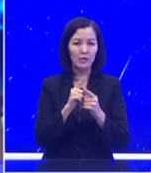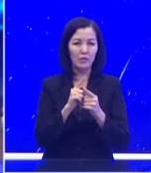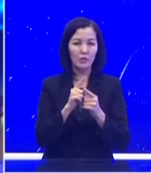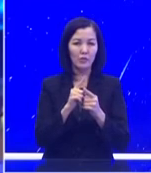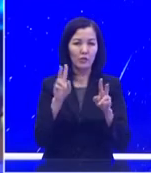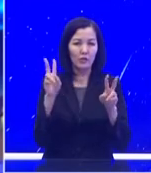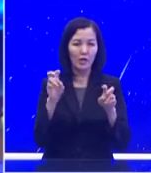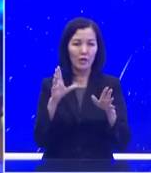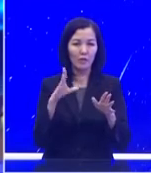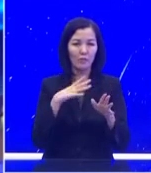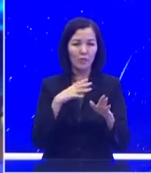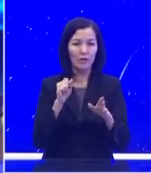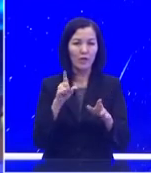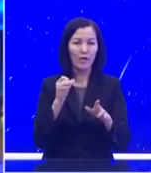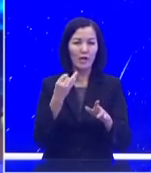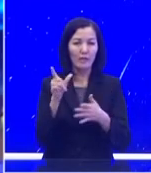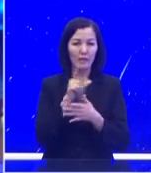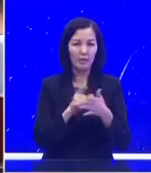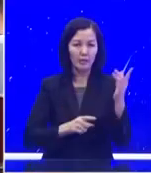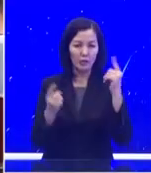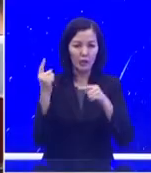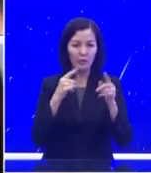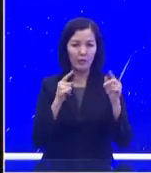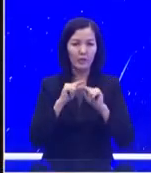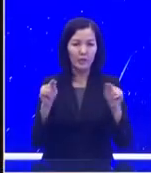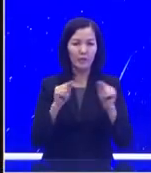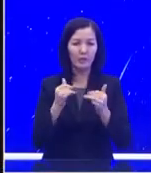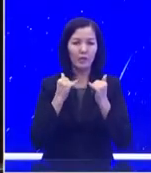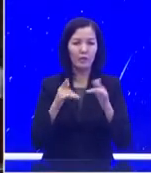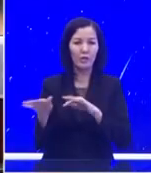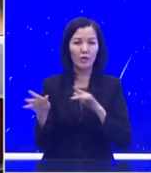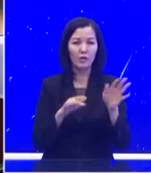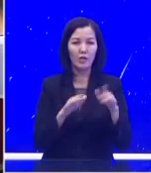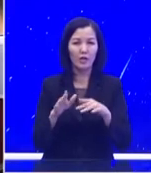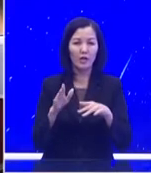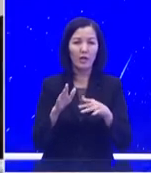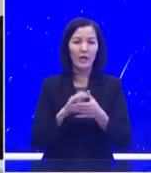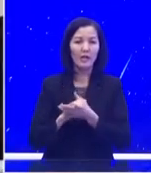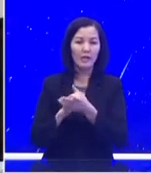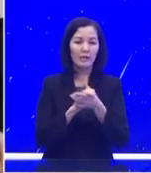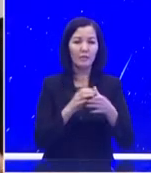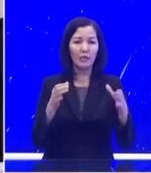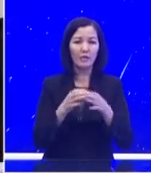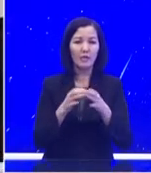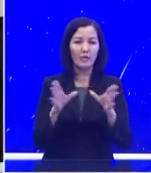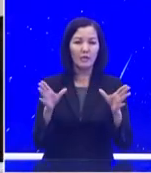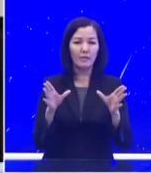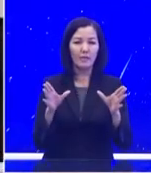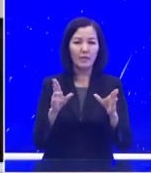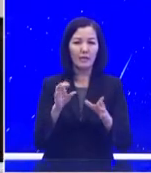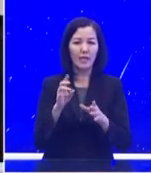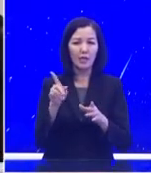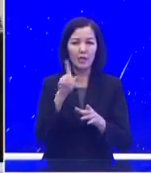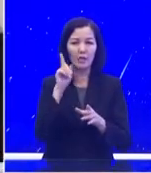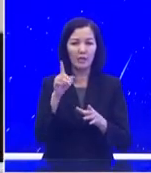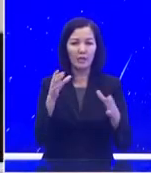арқау болды. Абай руханиятын жастарға дәріптеуге арналған шара аумақтық кәсіподақтар бірлестігі Келешек жастар кеңесінің